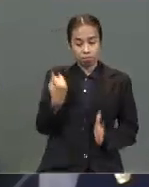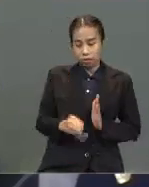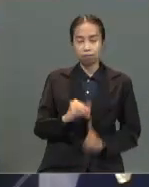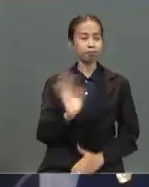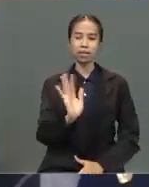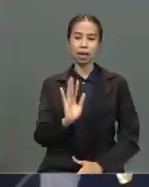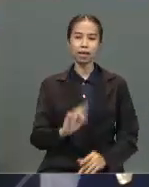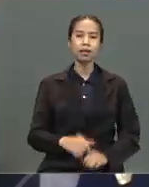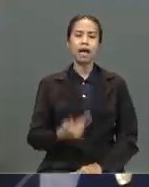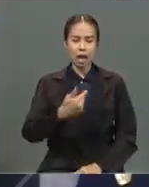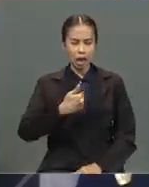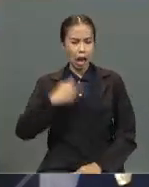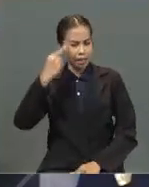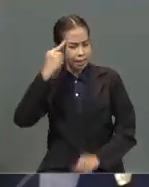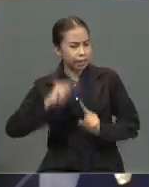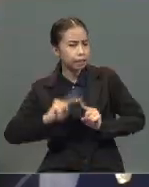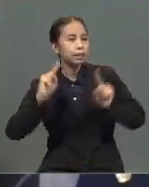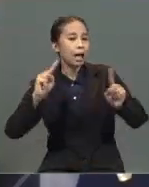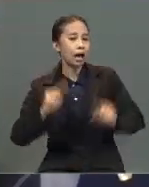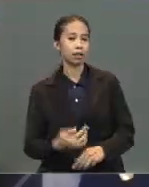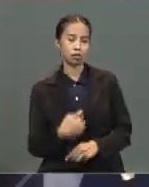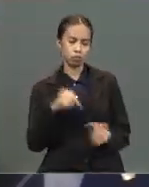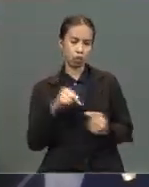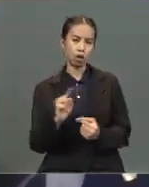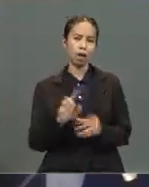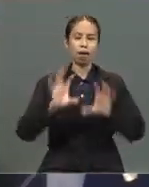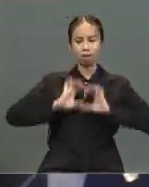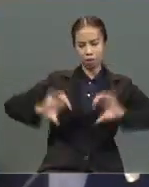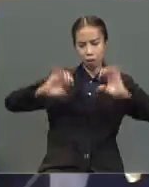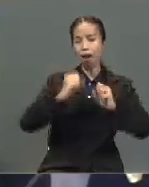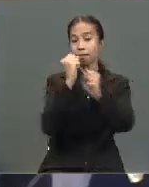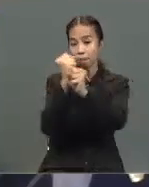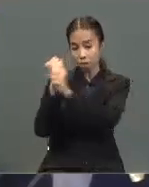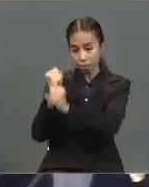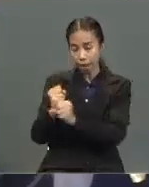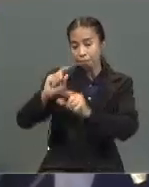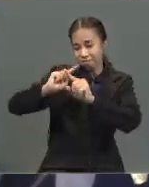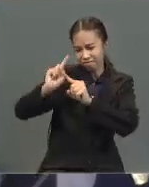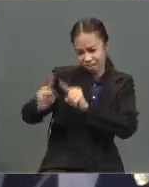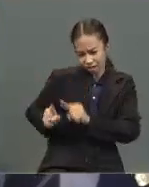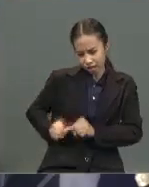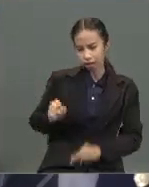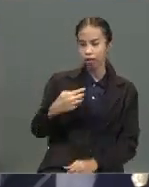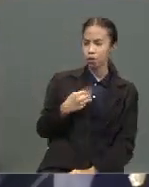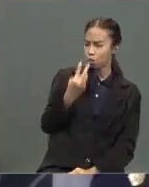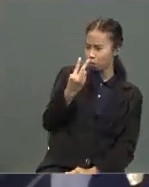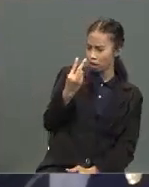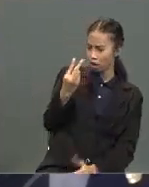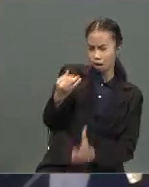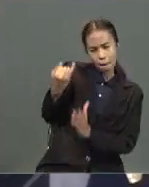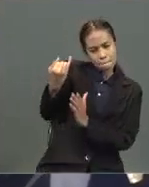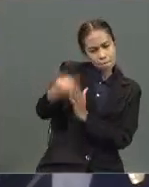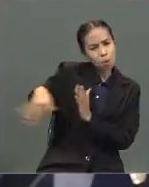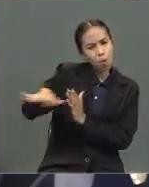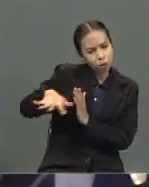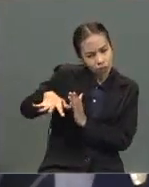ครับเห็นต่างเพียงแค่เราเห็นในการกระทำแตกต่างของรัฐบาลที่ผิดแปลกไปจากการกระทำ